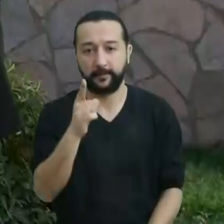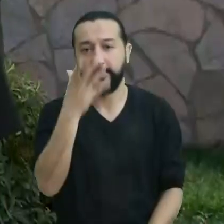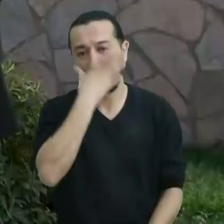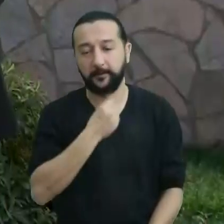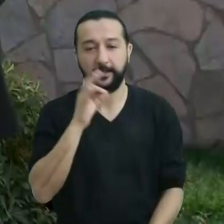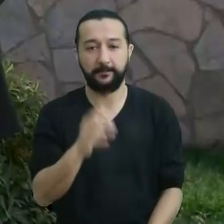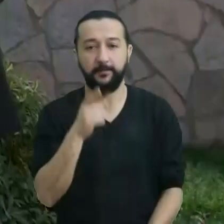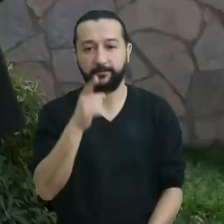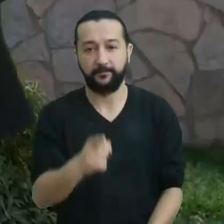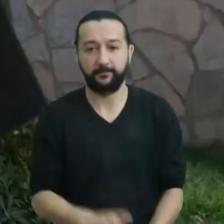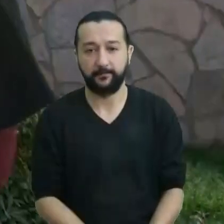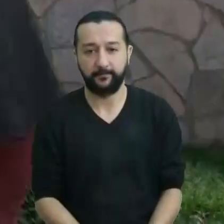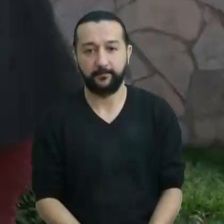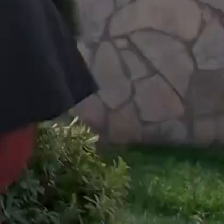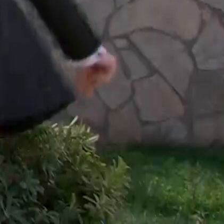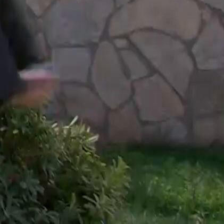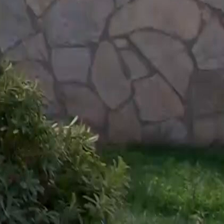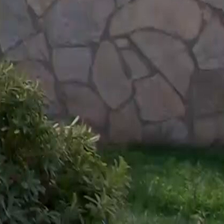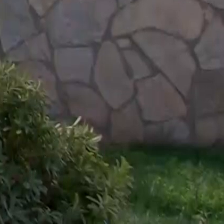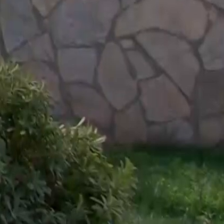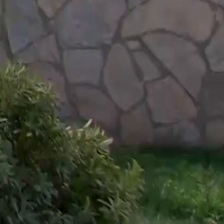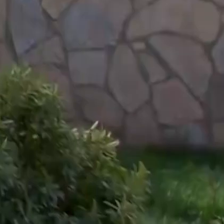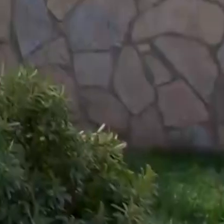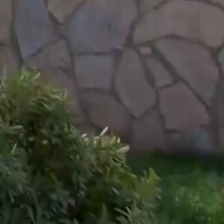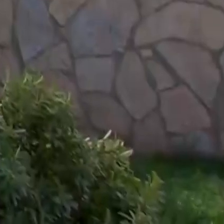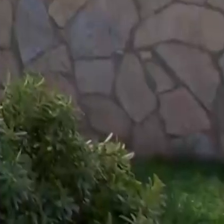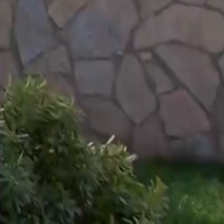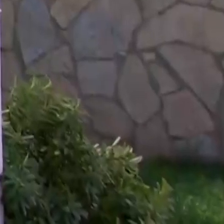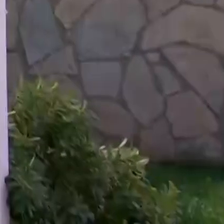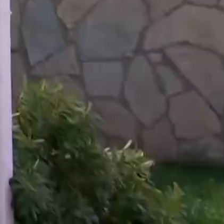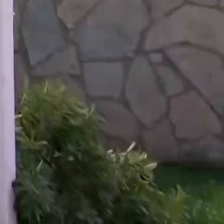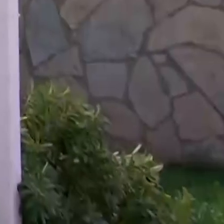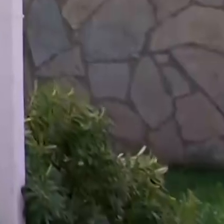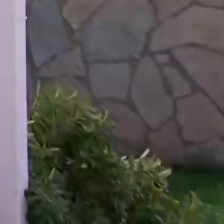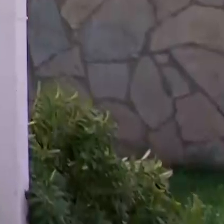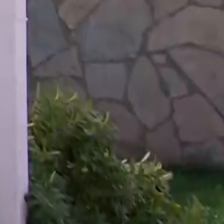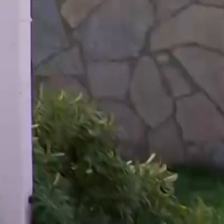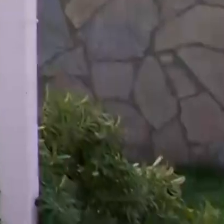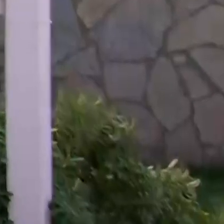Güzel. Tam merdivenleri çıkacaktı ki durdu ve bıraktığı paraya baktı.